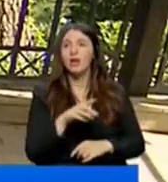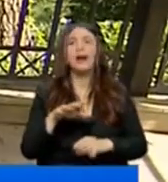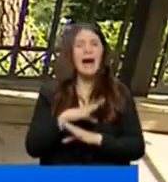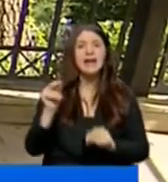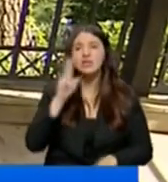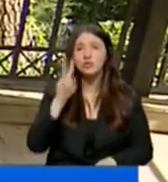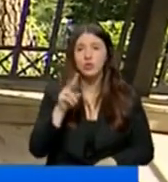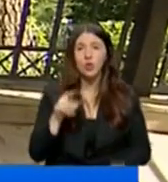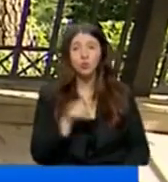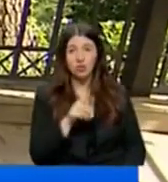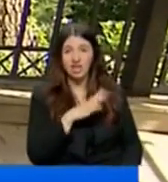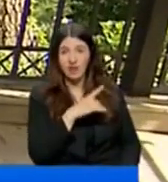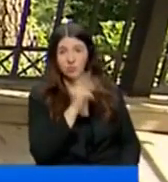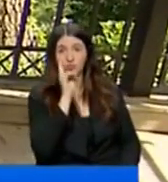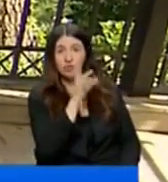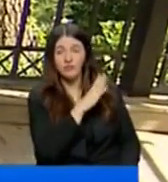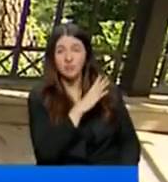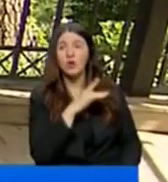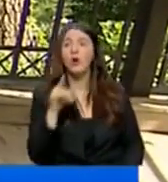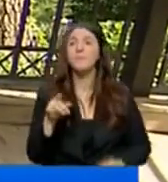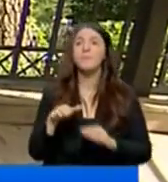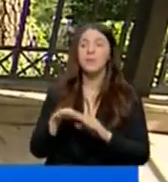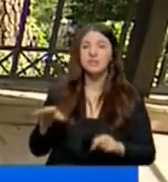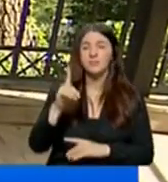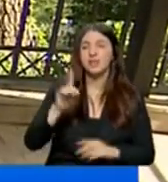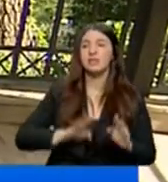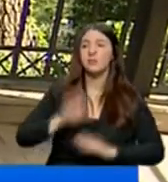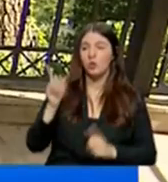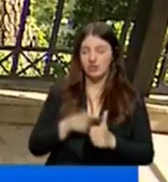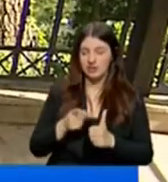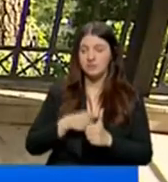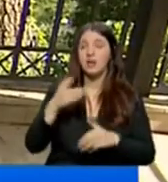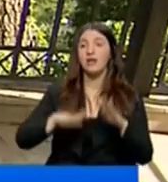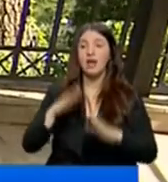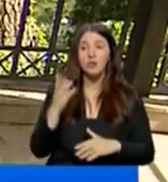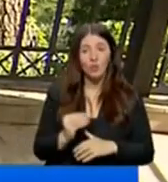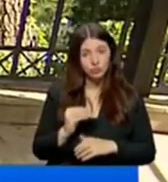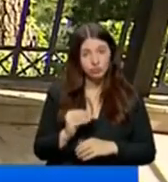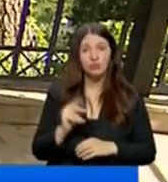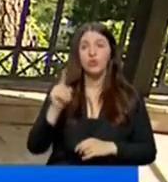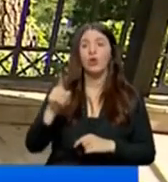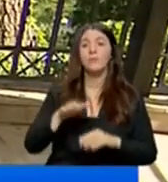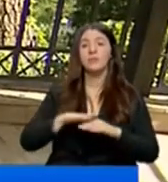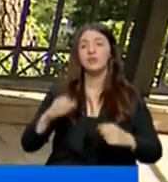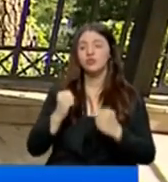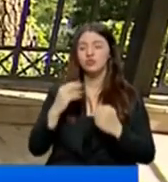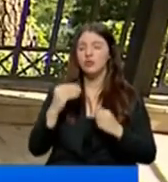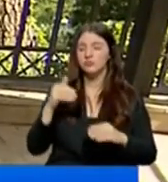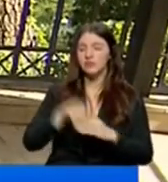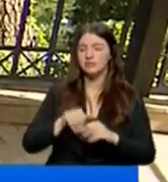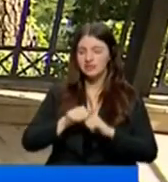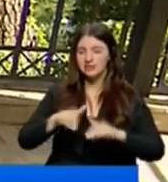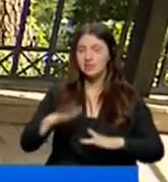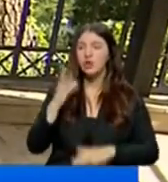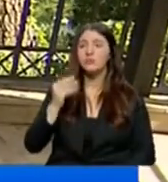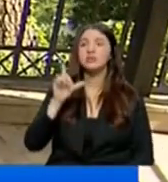Herkes görüyor. Kürtler de görüyor yani, mu? Ya herkes görüyor. O masada bir demokrasinin olduğunu, bir adaletin olduğunu, o masada güçlendirilmiş parlamenter